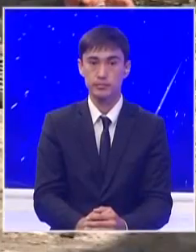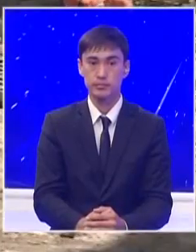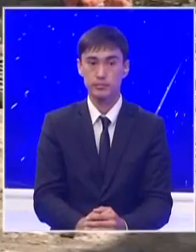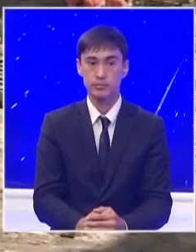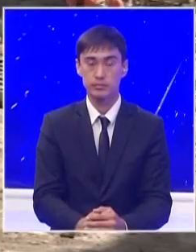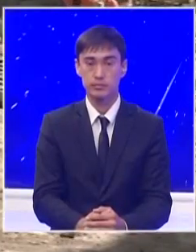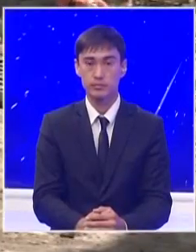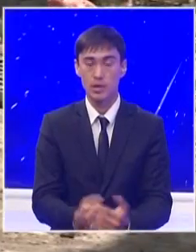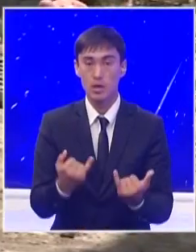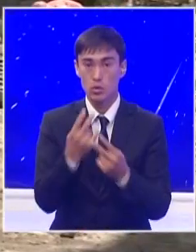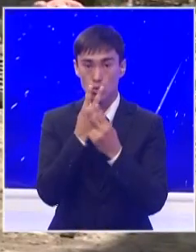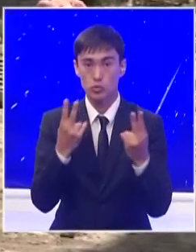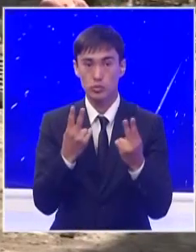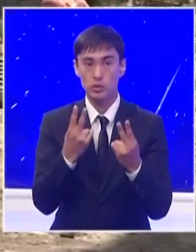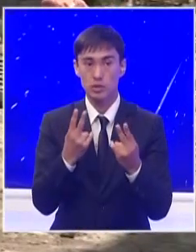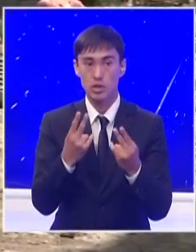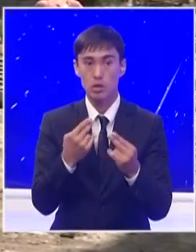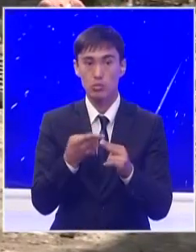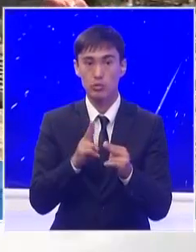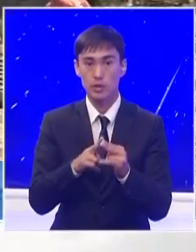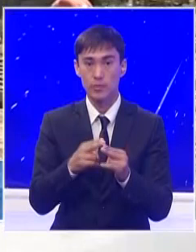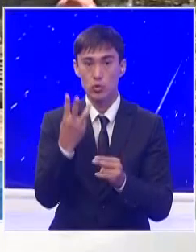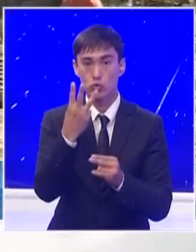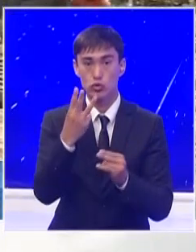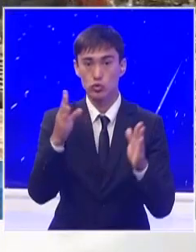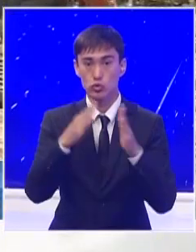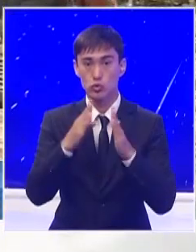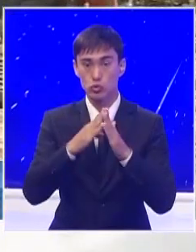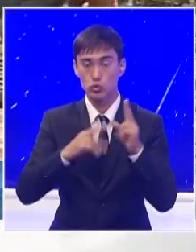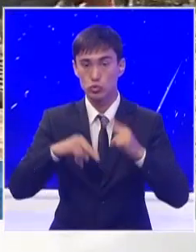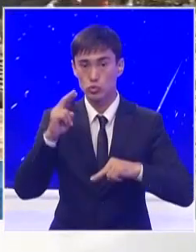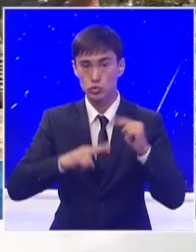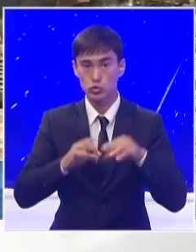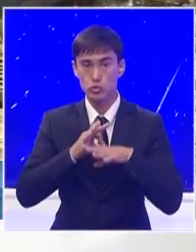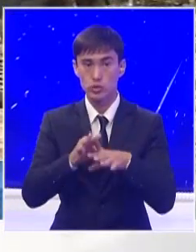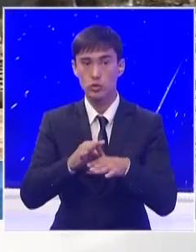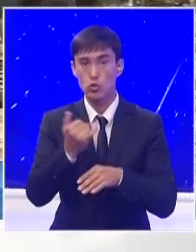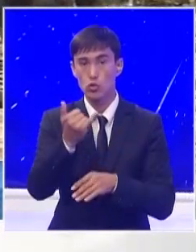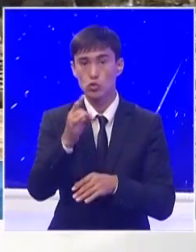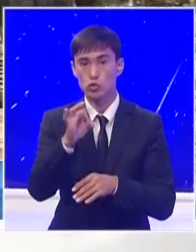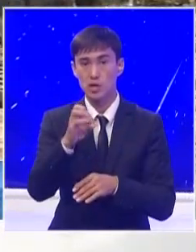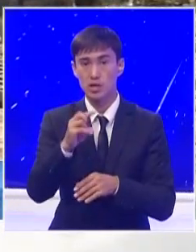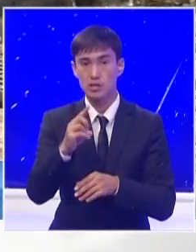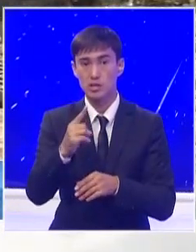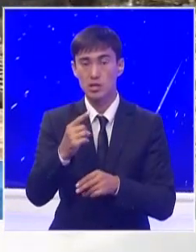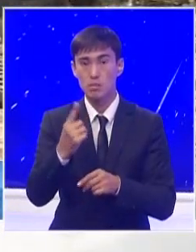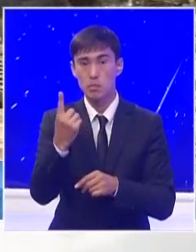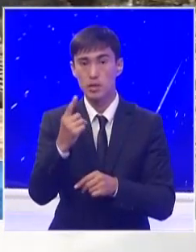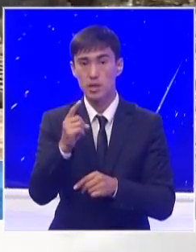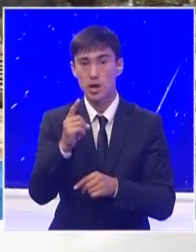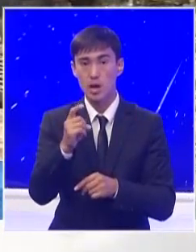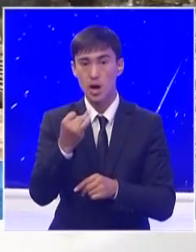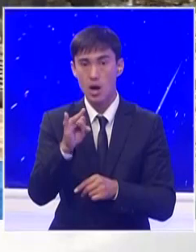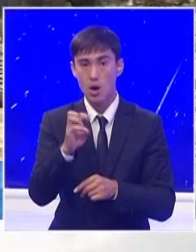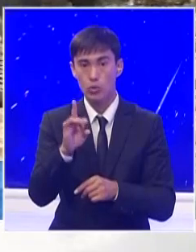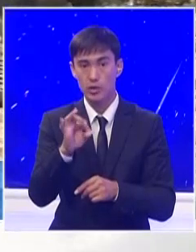Қазір мына өздеріңіз көріп тұрғандай, бұл жерде 3 үйдің құрылысы жүргізілуде. Бұл Нұрай Ұзынағаш ауылындағы Нұрай ықшам аудан деп аталады.